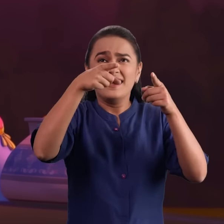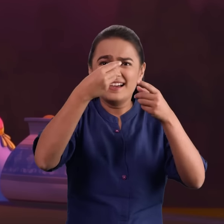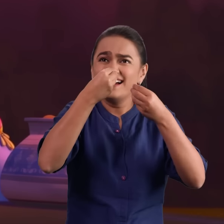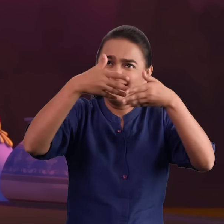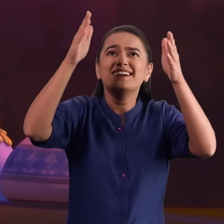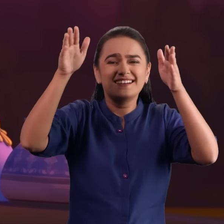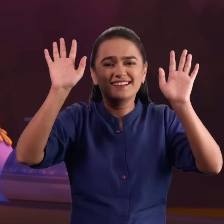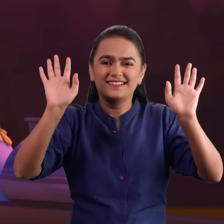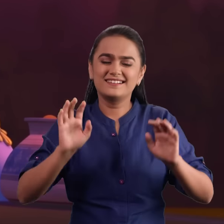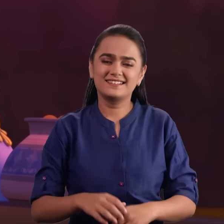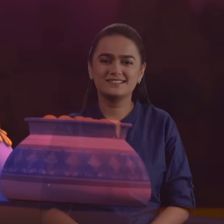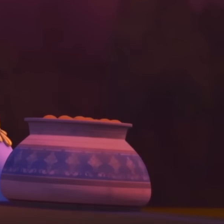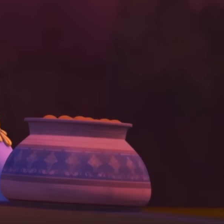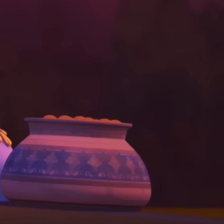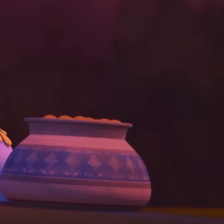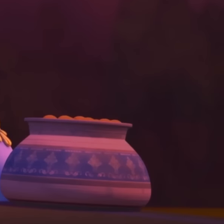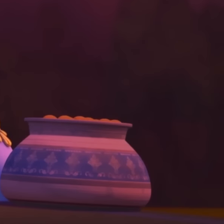आप लोग भी खाइए ना।